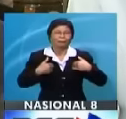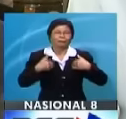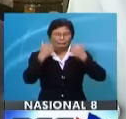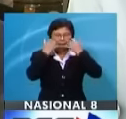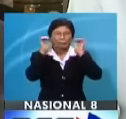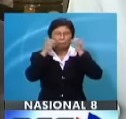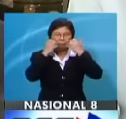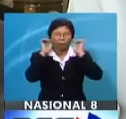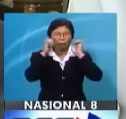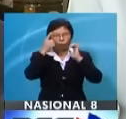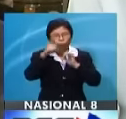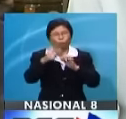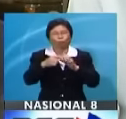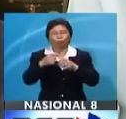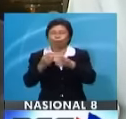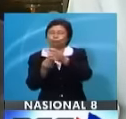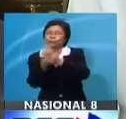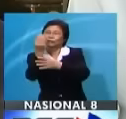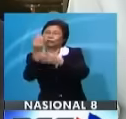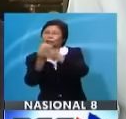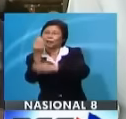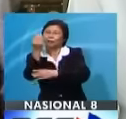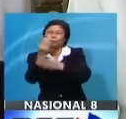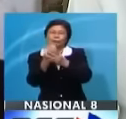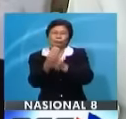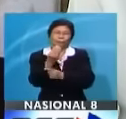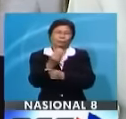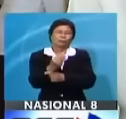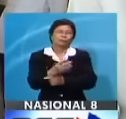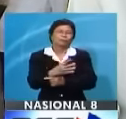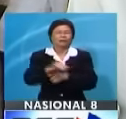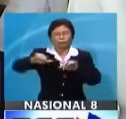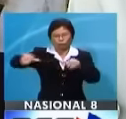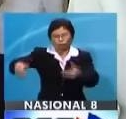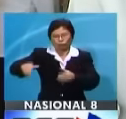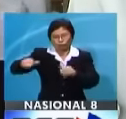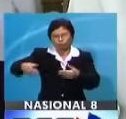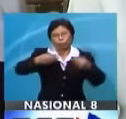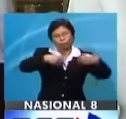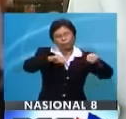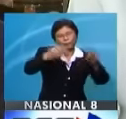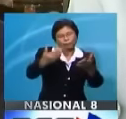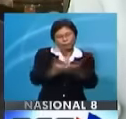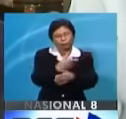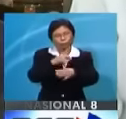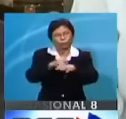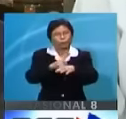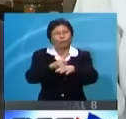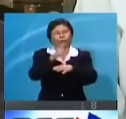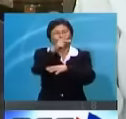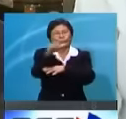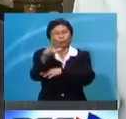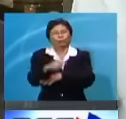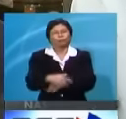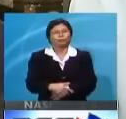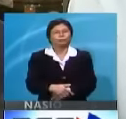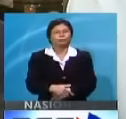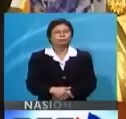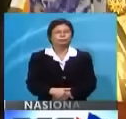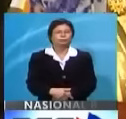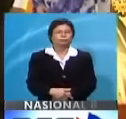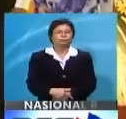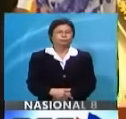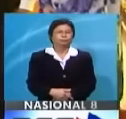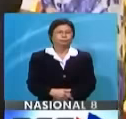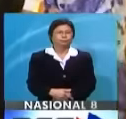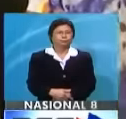untuk mengeluar dan so kita introduce dia kepada market baru di Kuala Lumpur pula.